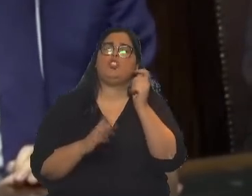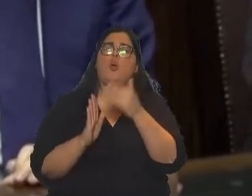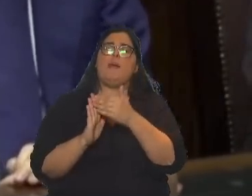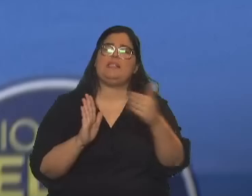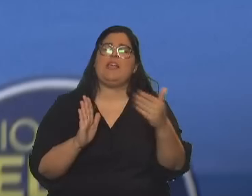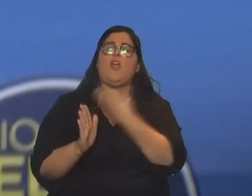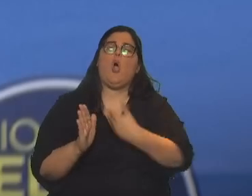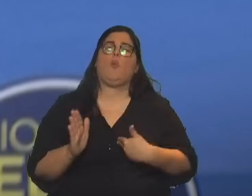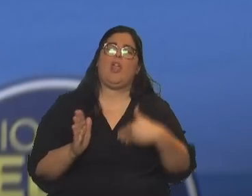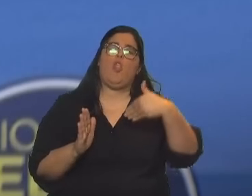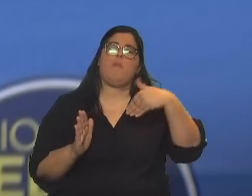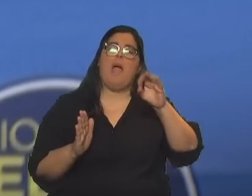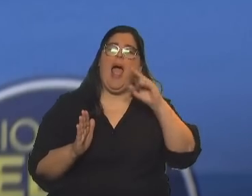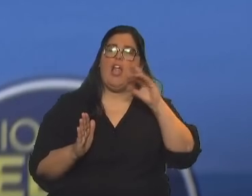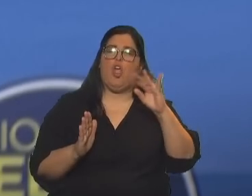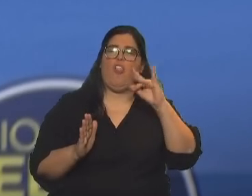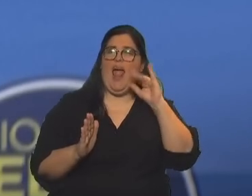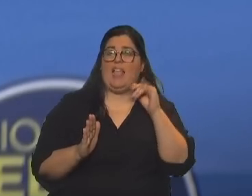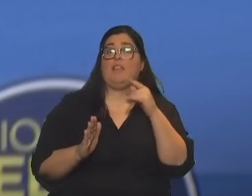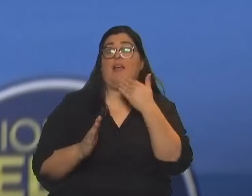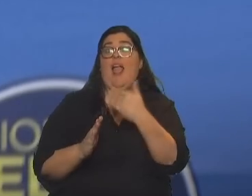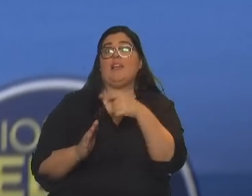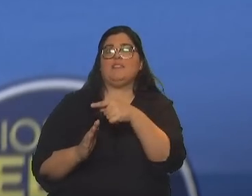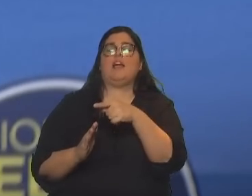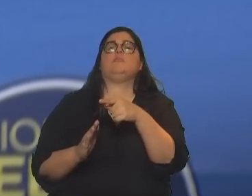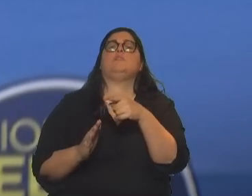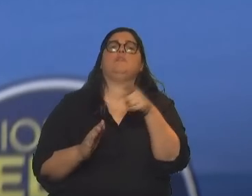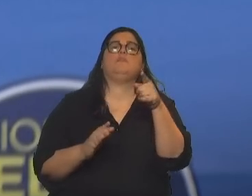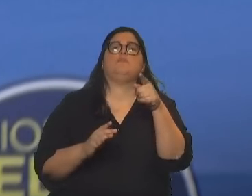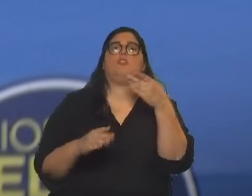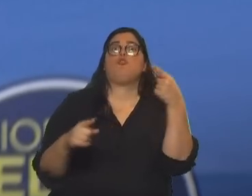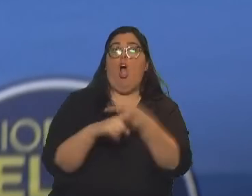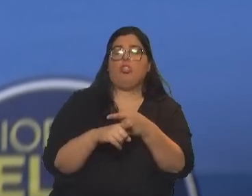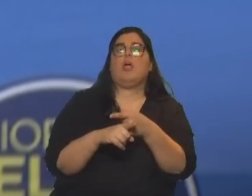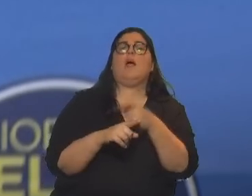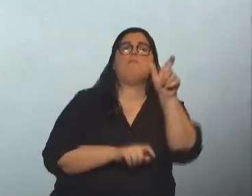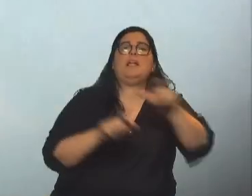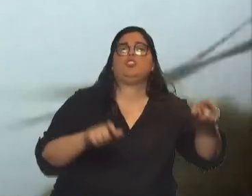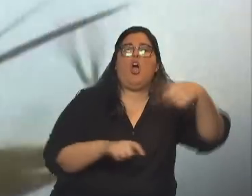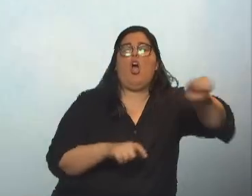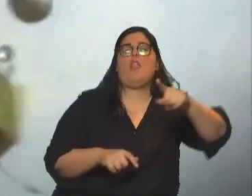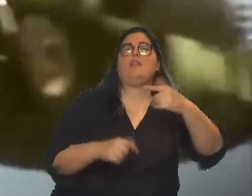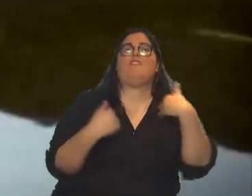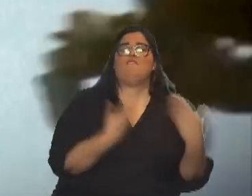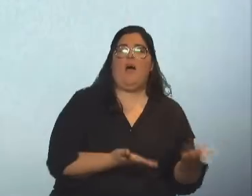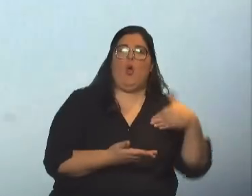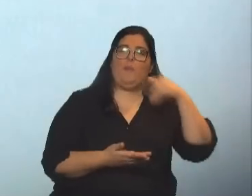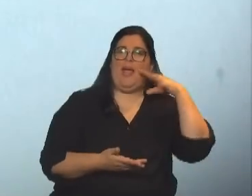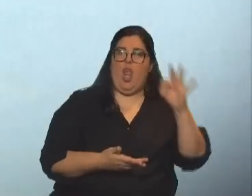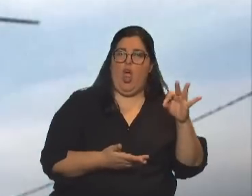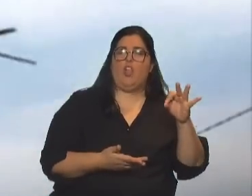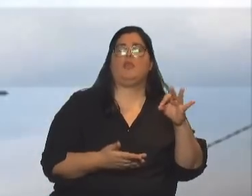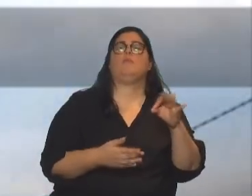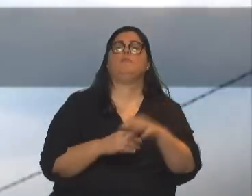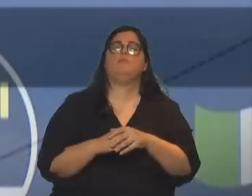Draghi. Eso le permitió recoger el voto del descontento reinante ante las restricciones de la pandemia, la inflación y la guerra en